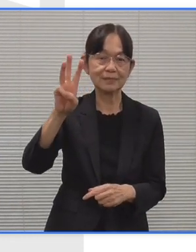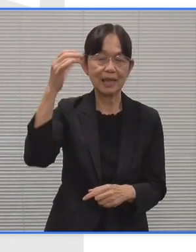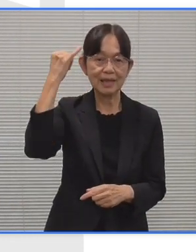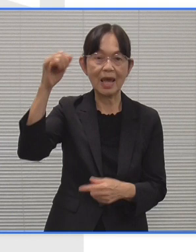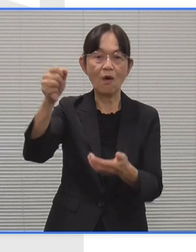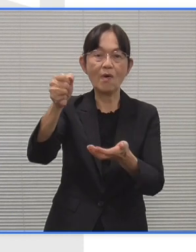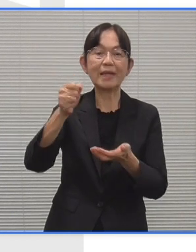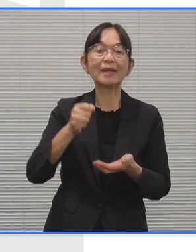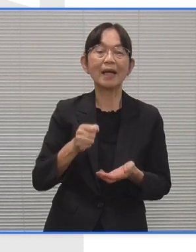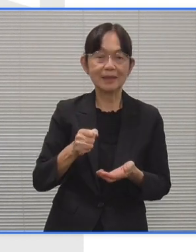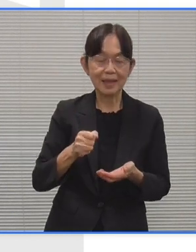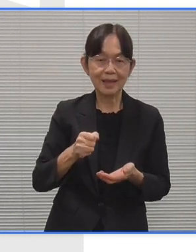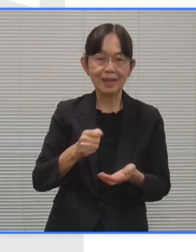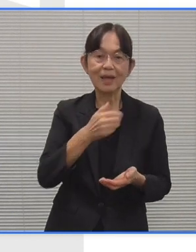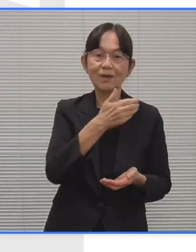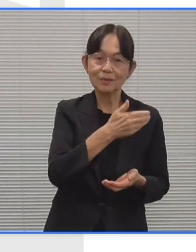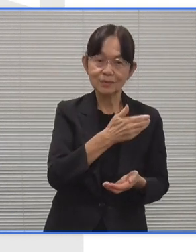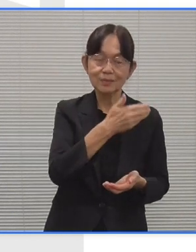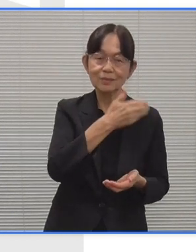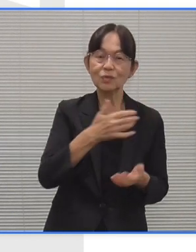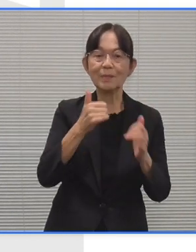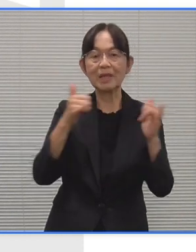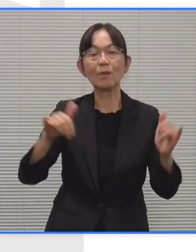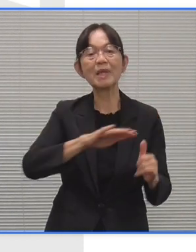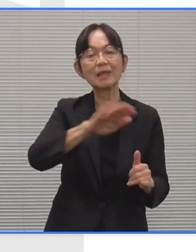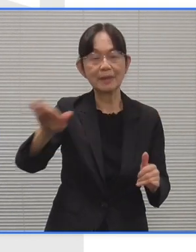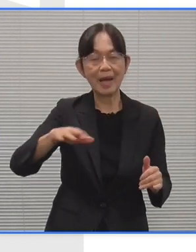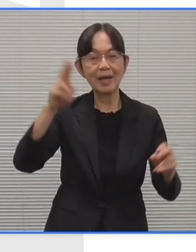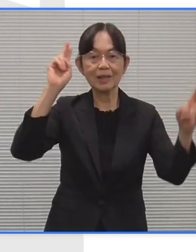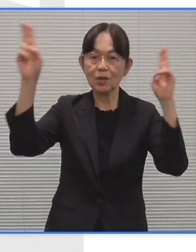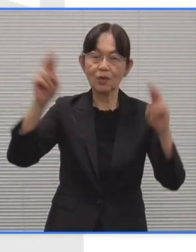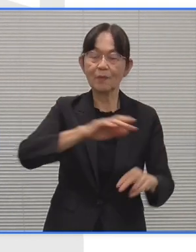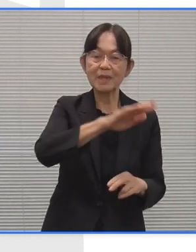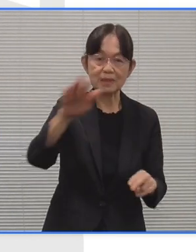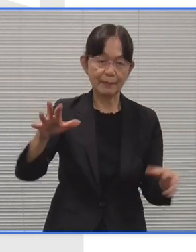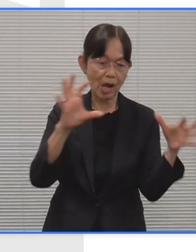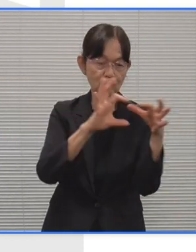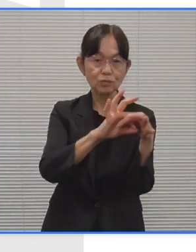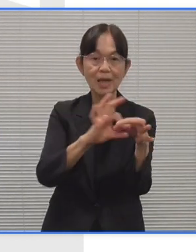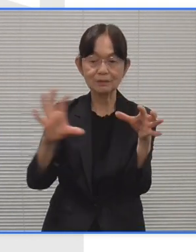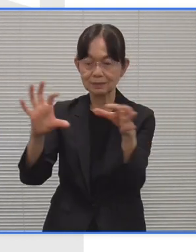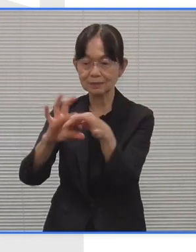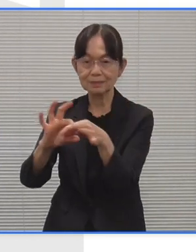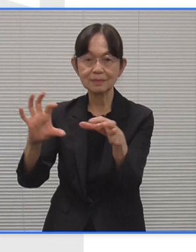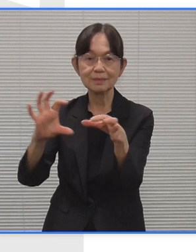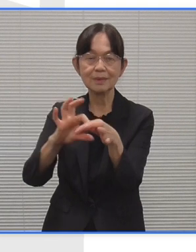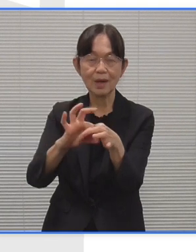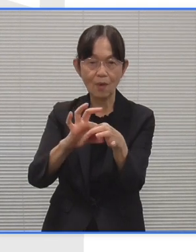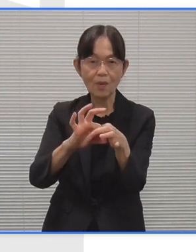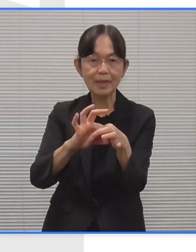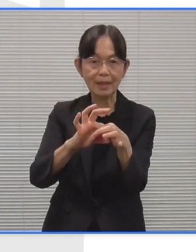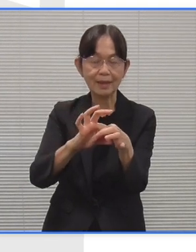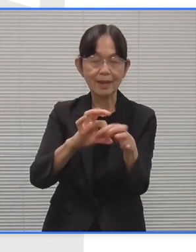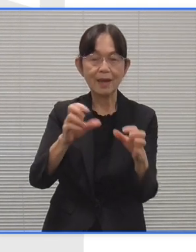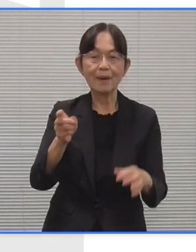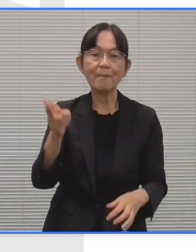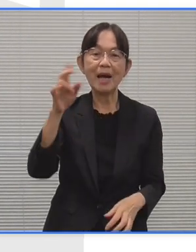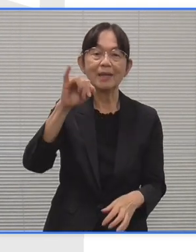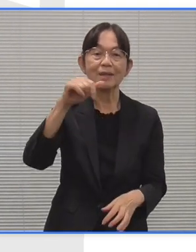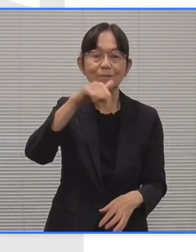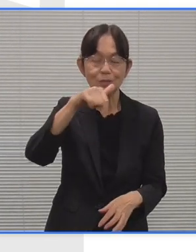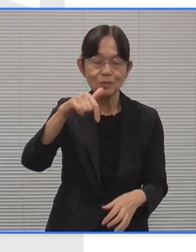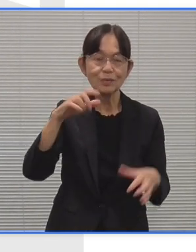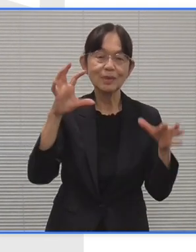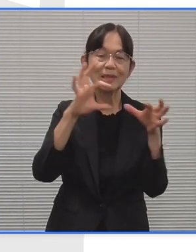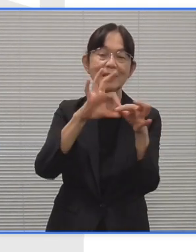がやっぱり区と区民の皆様、企業の皆様とのつなぐ本当に大きなパイプになったと思っております